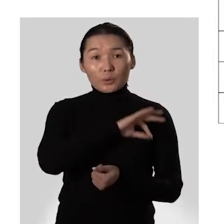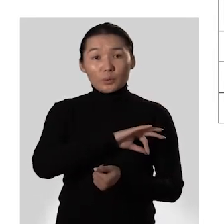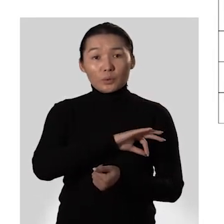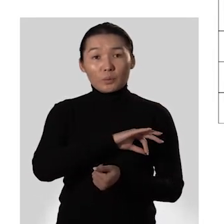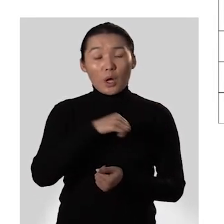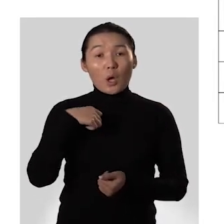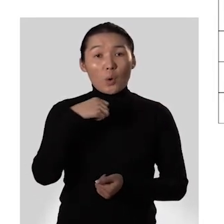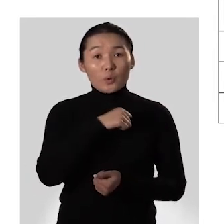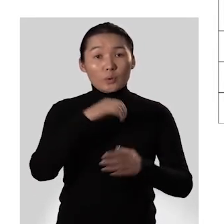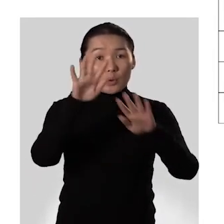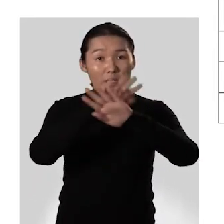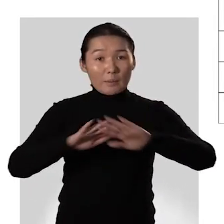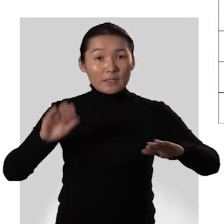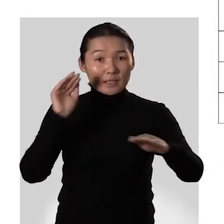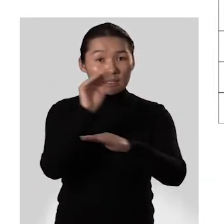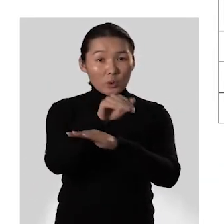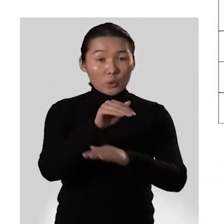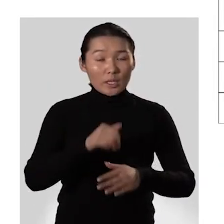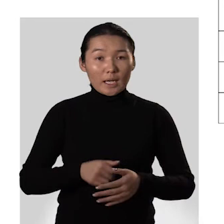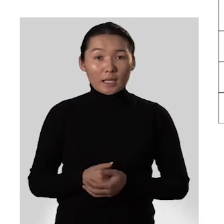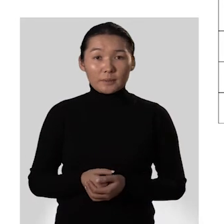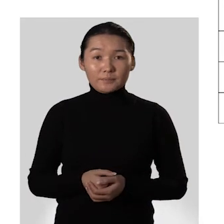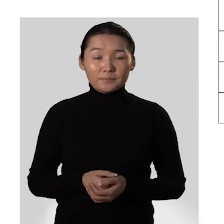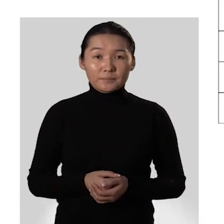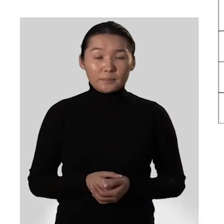өзүңөр таблицаны толуктагыла.